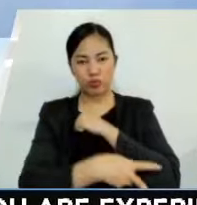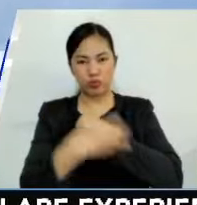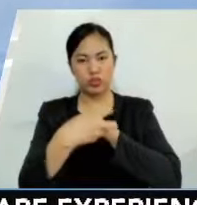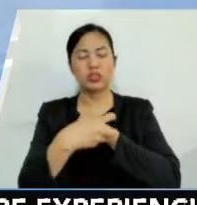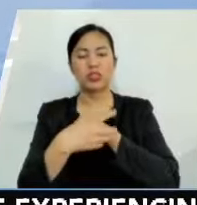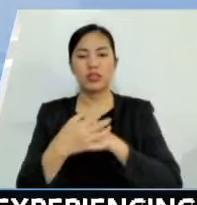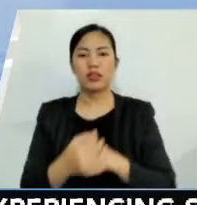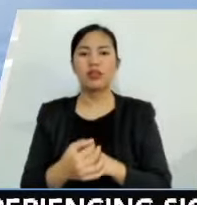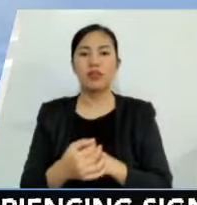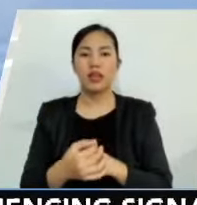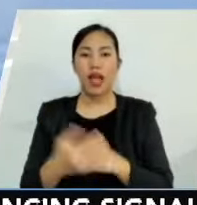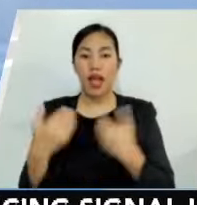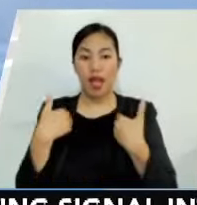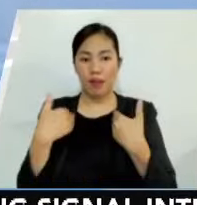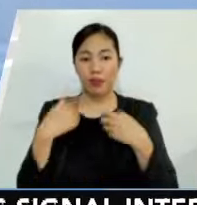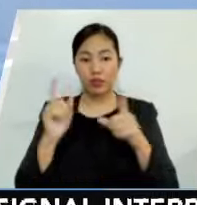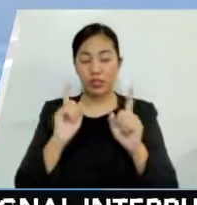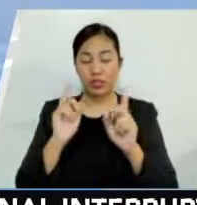sa mga suspect.